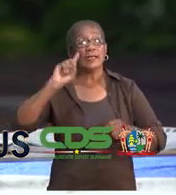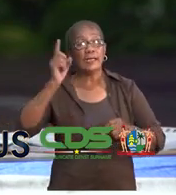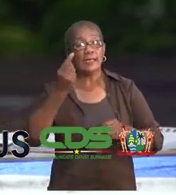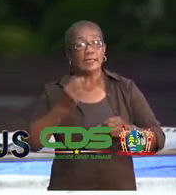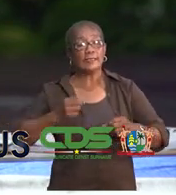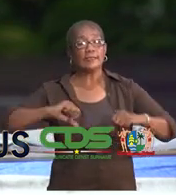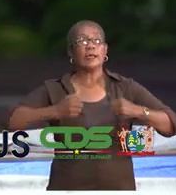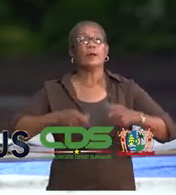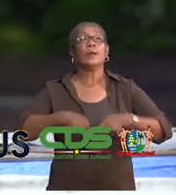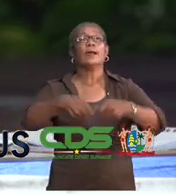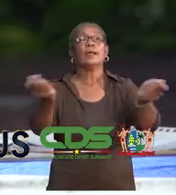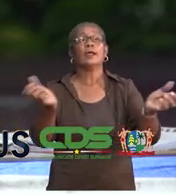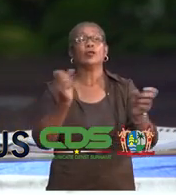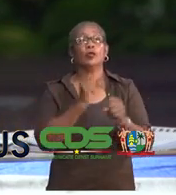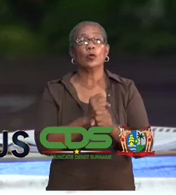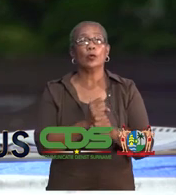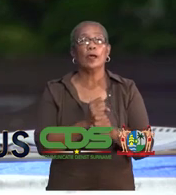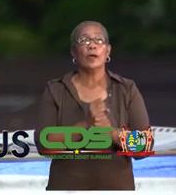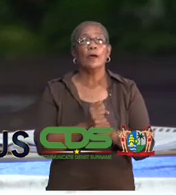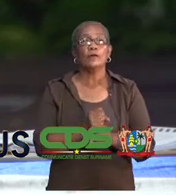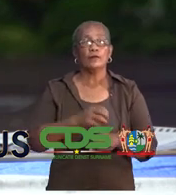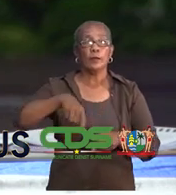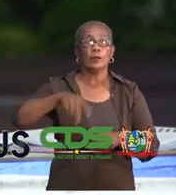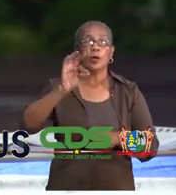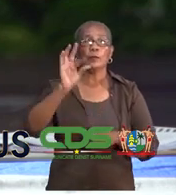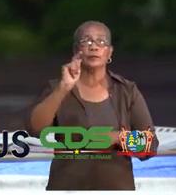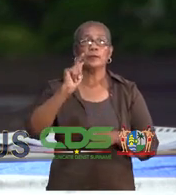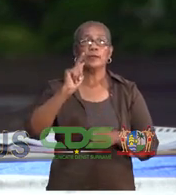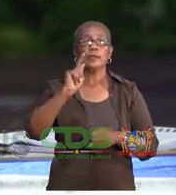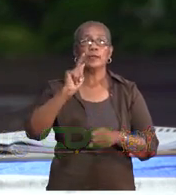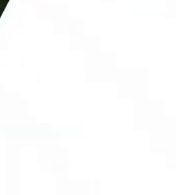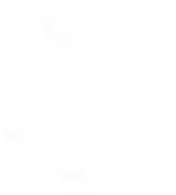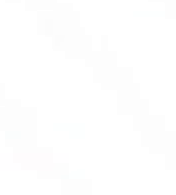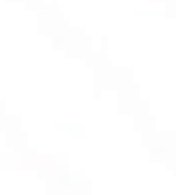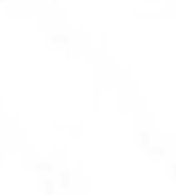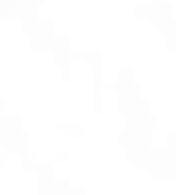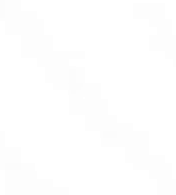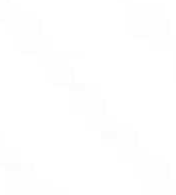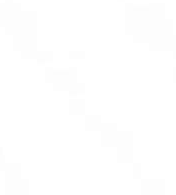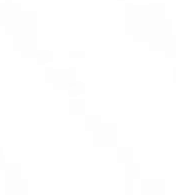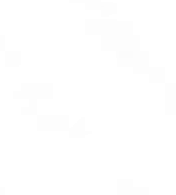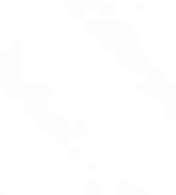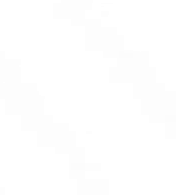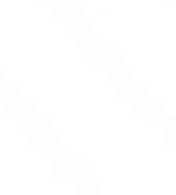van Optiek Ninon in Georgetown.